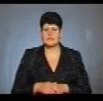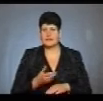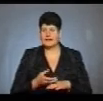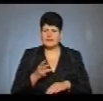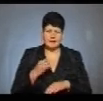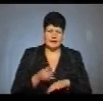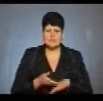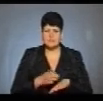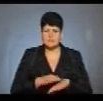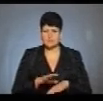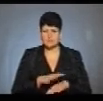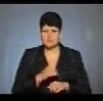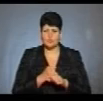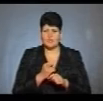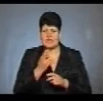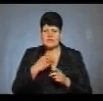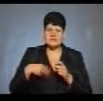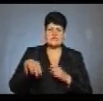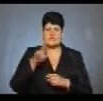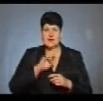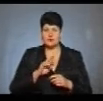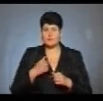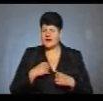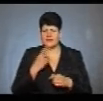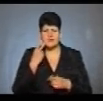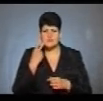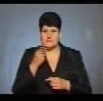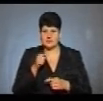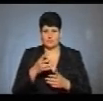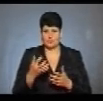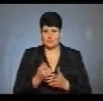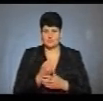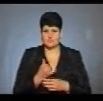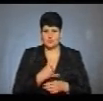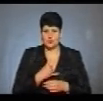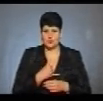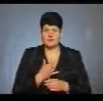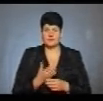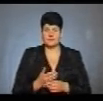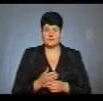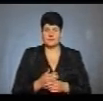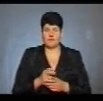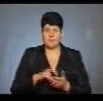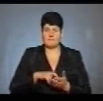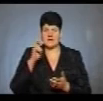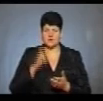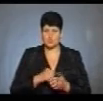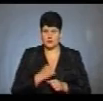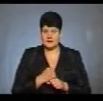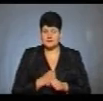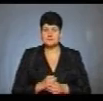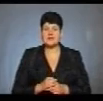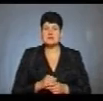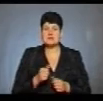Найскладніше мені було робити сальто, бо я не завжди в мене воно виходить від перешку робити. Змагання